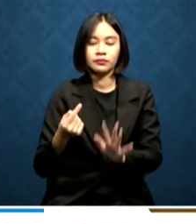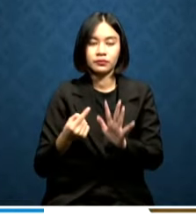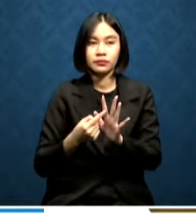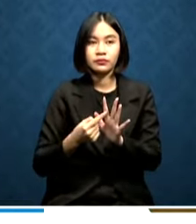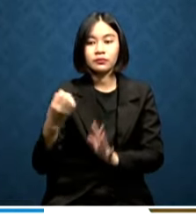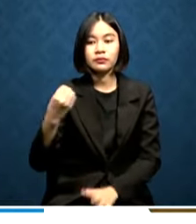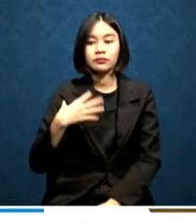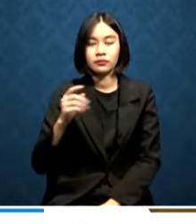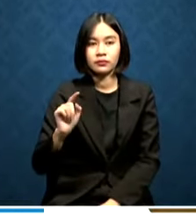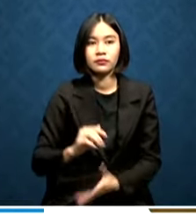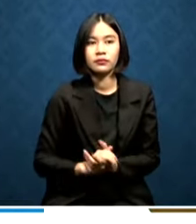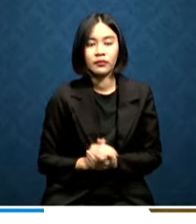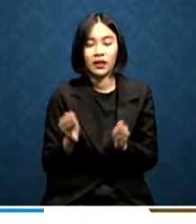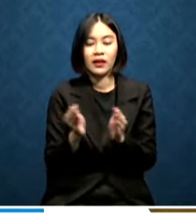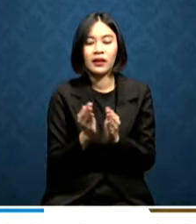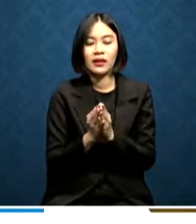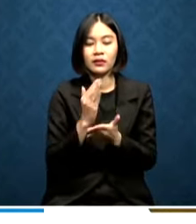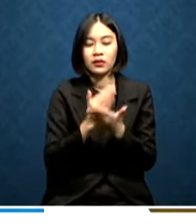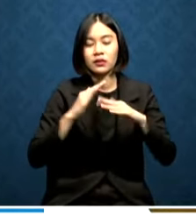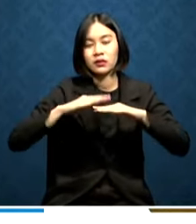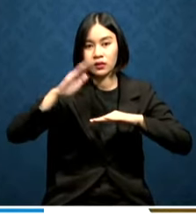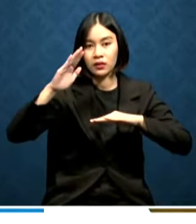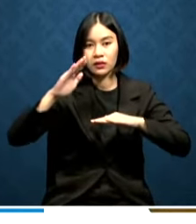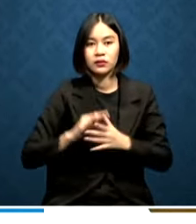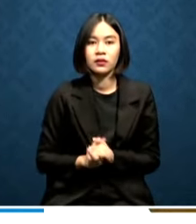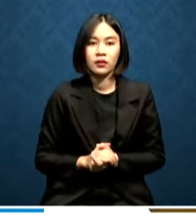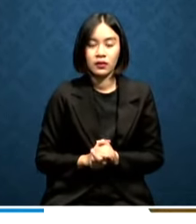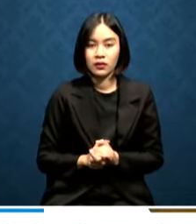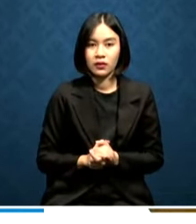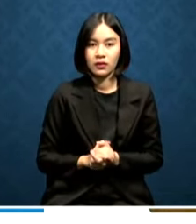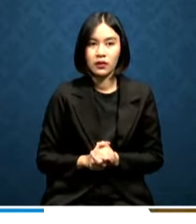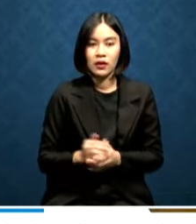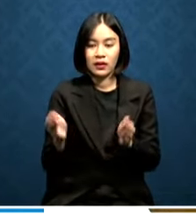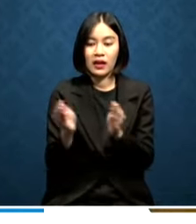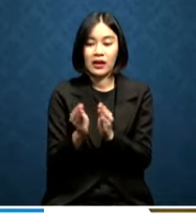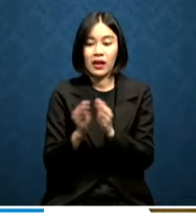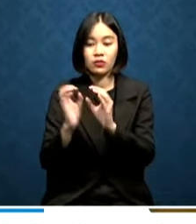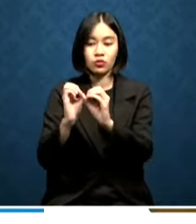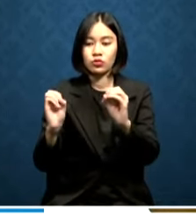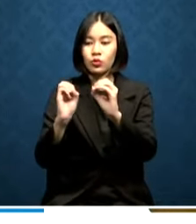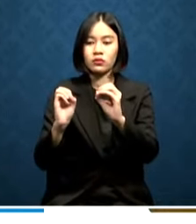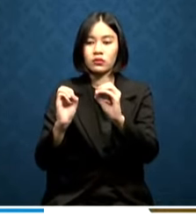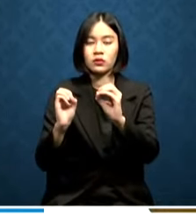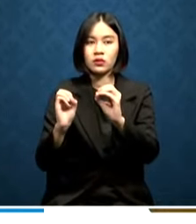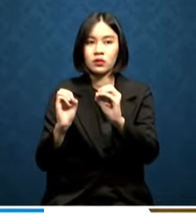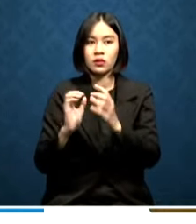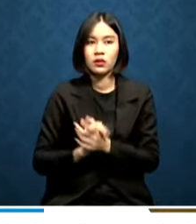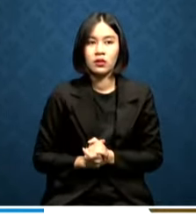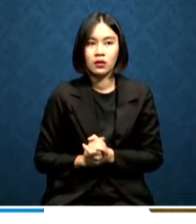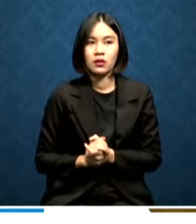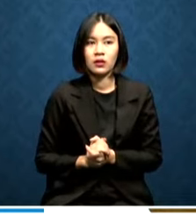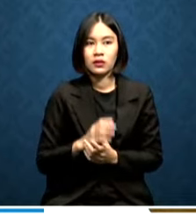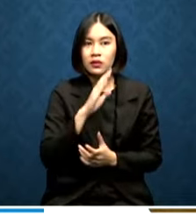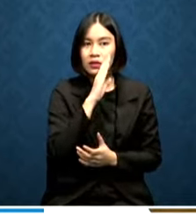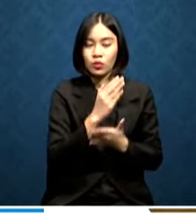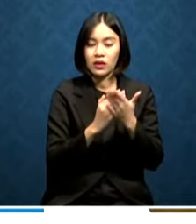คือเสียงจะต้องเกินเนี่ยนะครับให้โนโหวตเนี่ยท่านเห็นว่าส่วนนี้เป็นส่วนที่เราเสียบเข้ามาถ้าไม่เกินโนโหวตเ